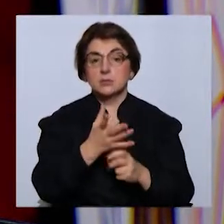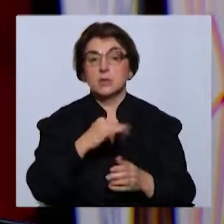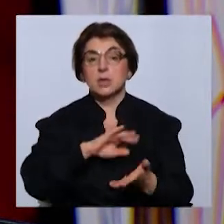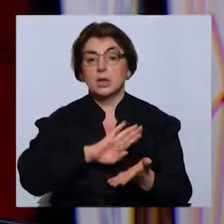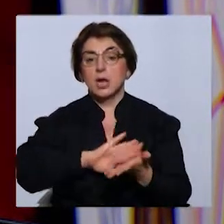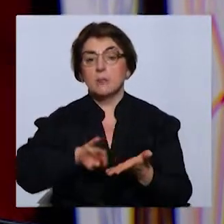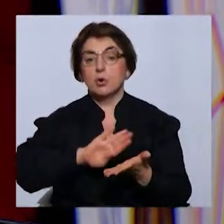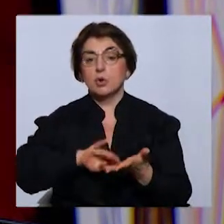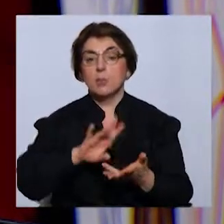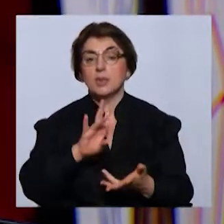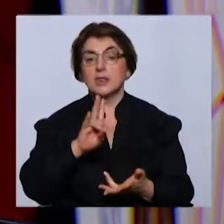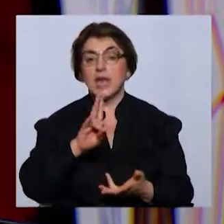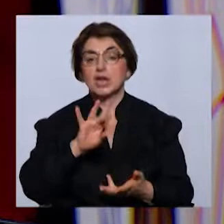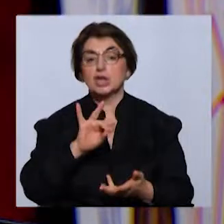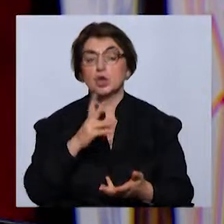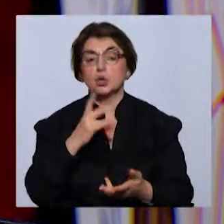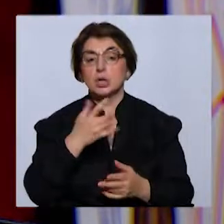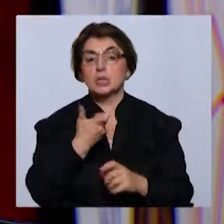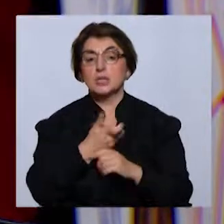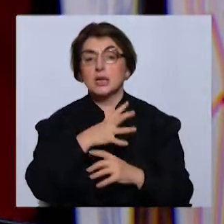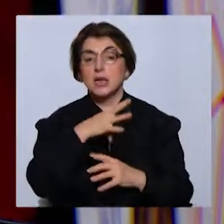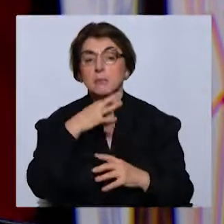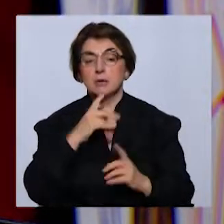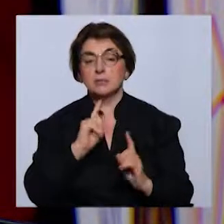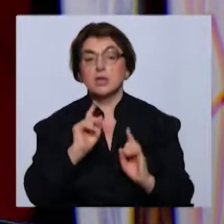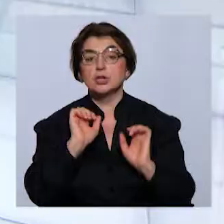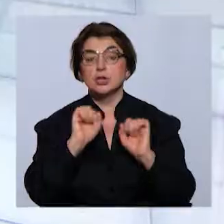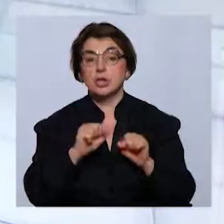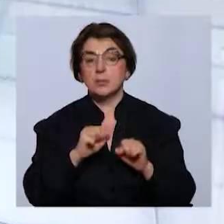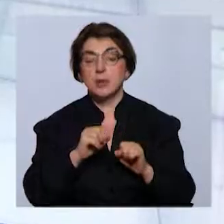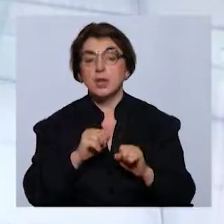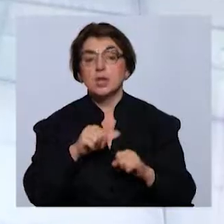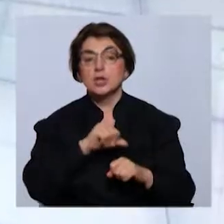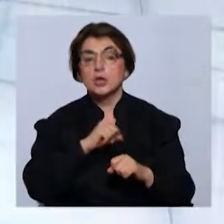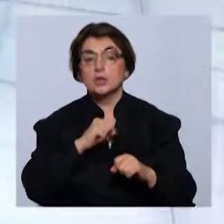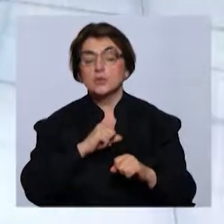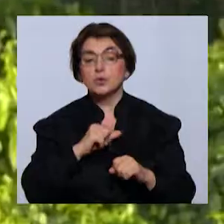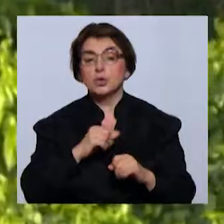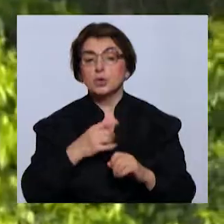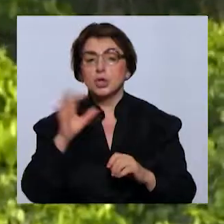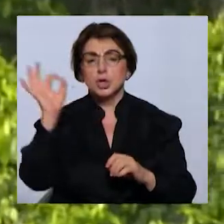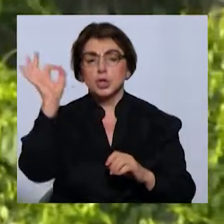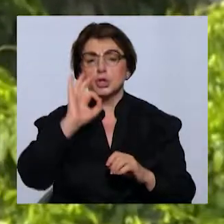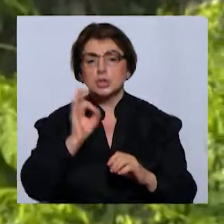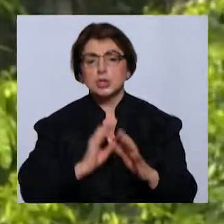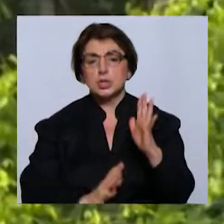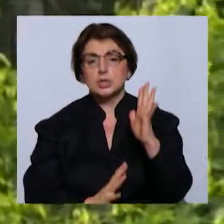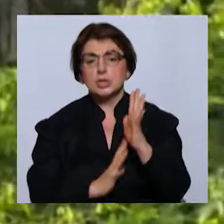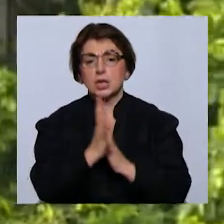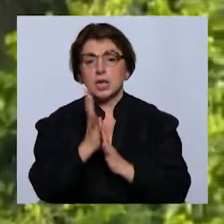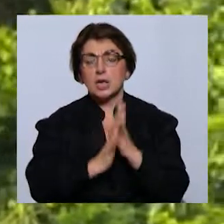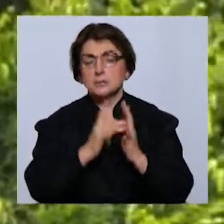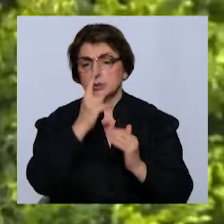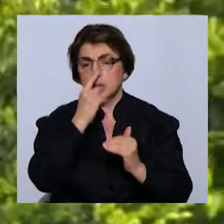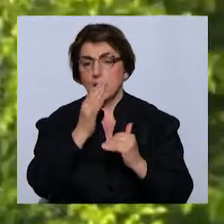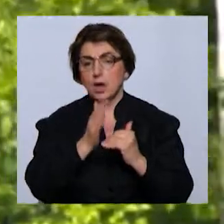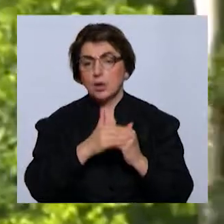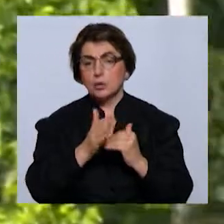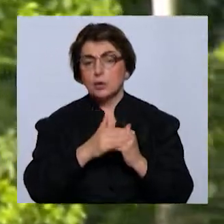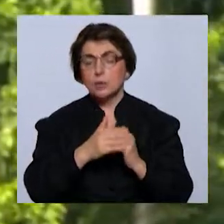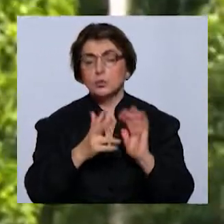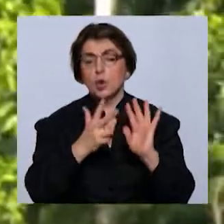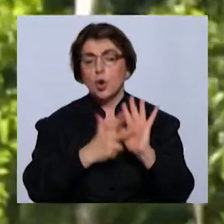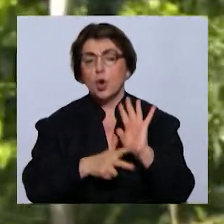გამოიყოფა ნახშირორჟანგი დიდი რაოდენობით. Რა შეეხება ტროპიკულ ტყეებს, სახეობების დაახლოებით 80%